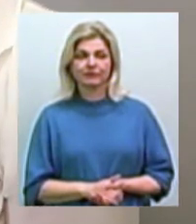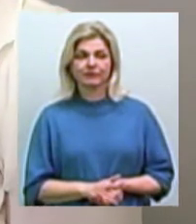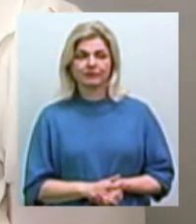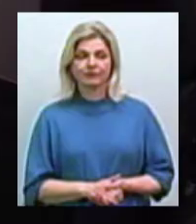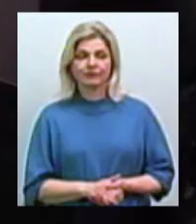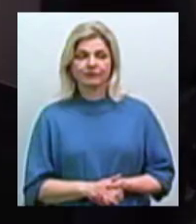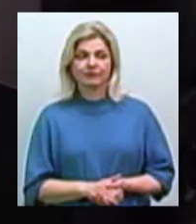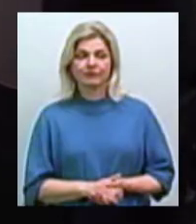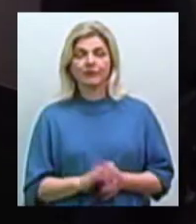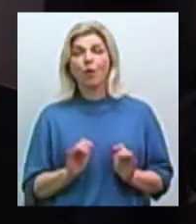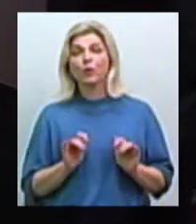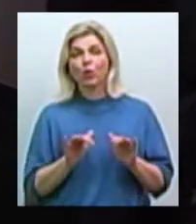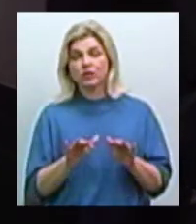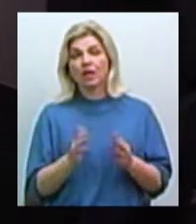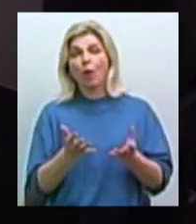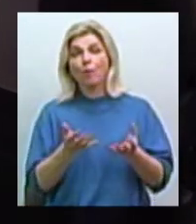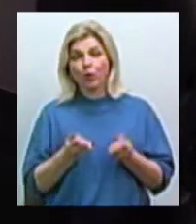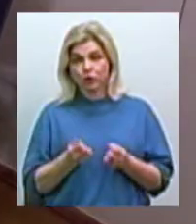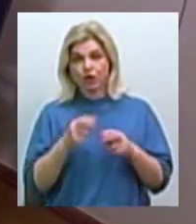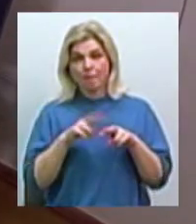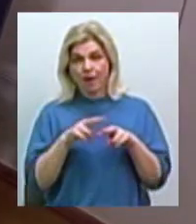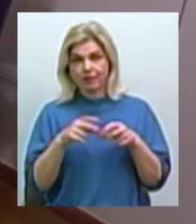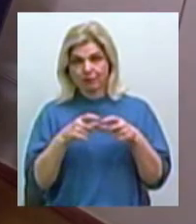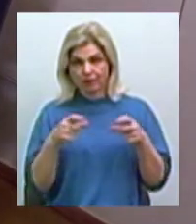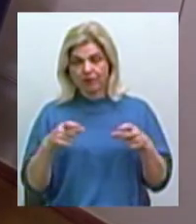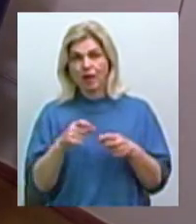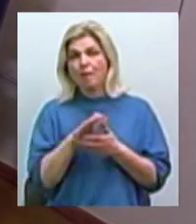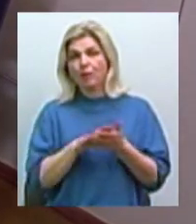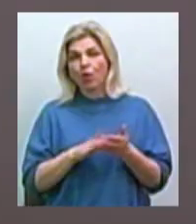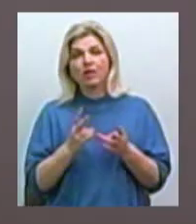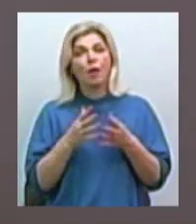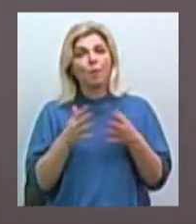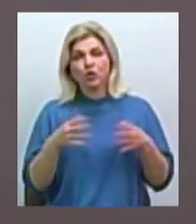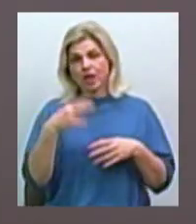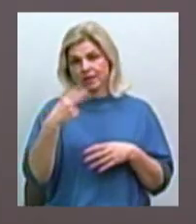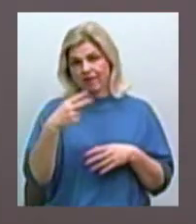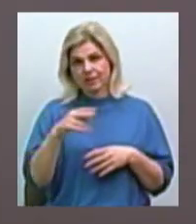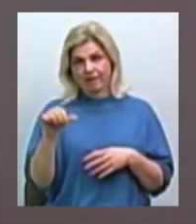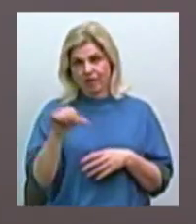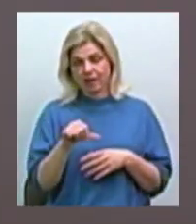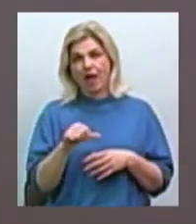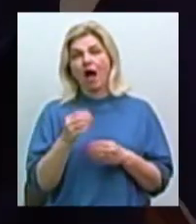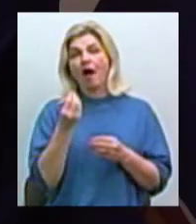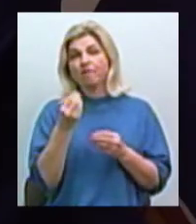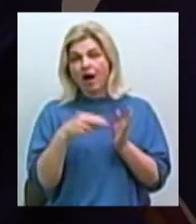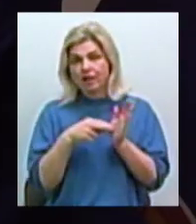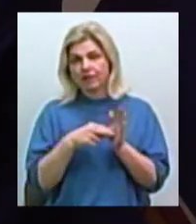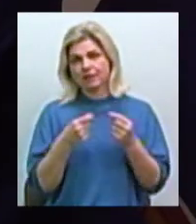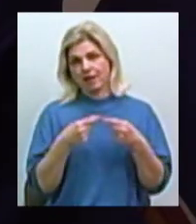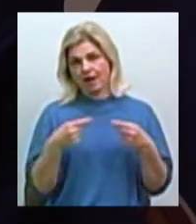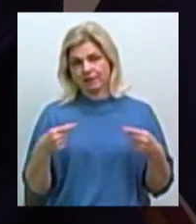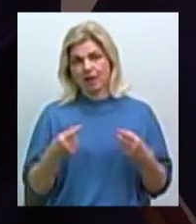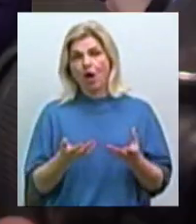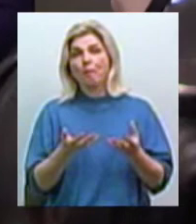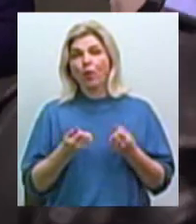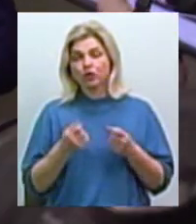ні. Процедура власне отримання ID-картки триває не більше 20 хвилин. Вартість послуги різна. Отримав ID-картку